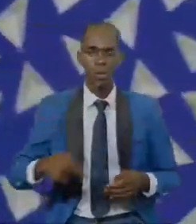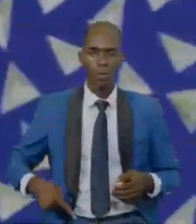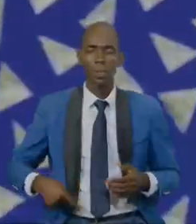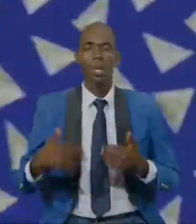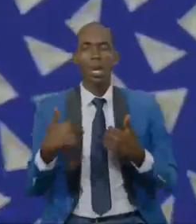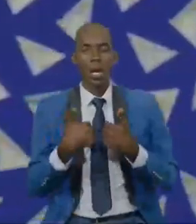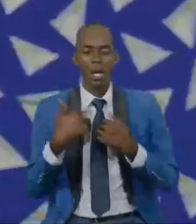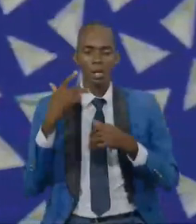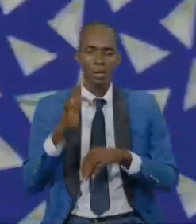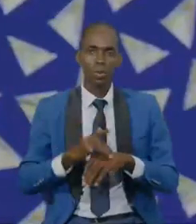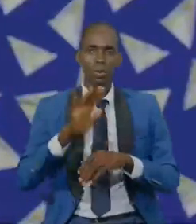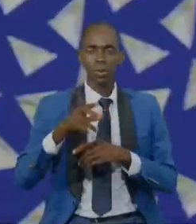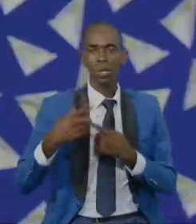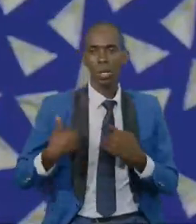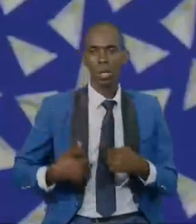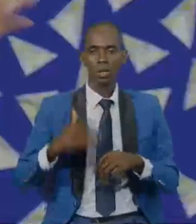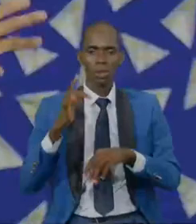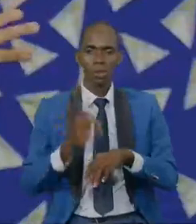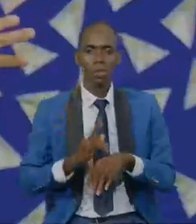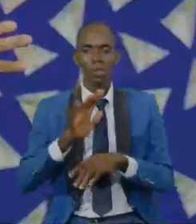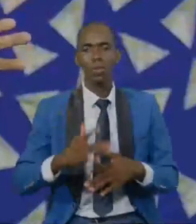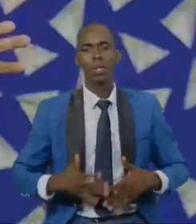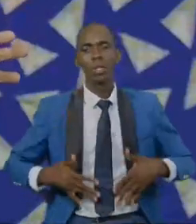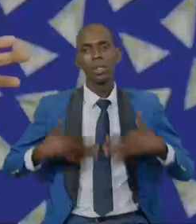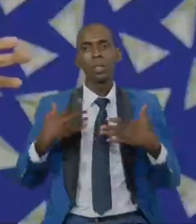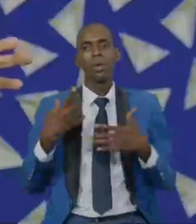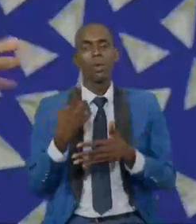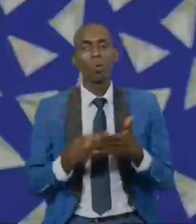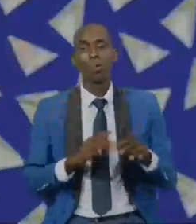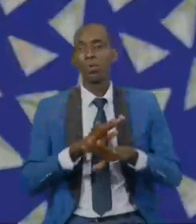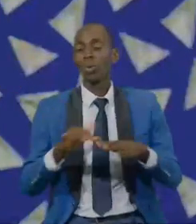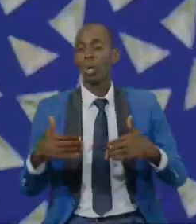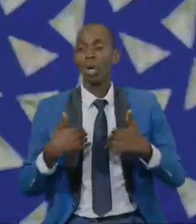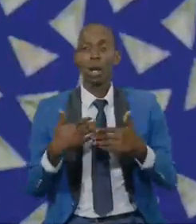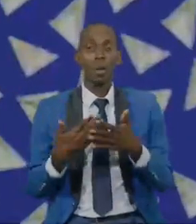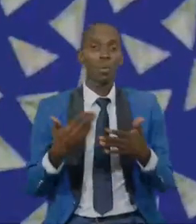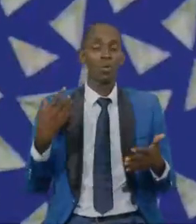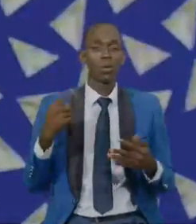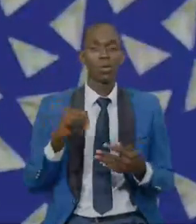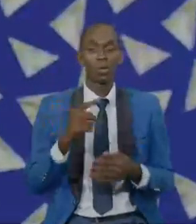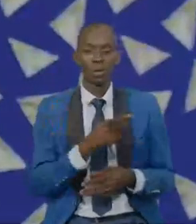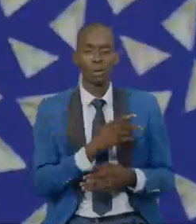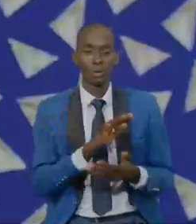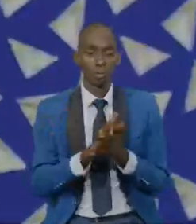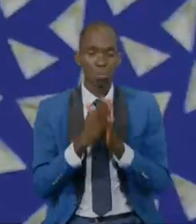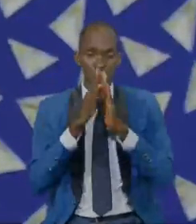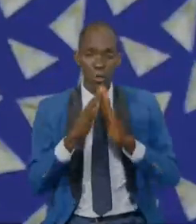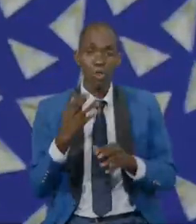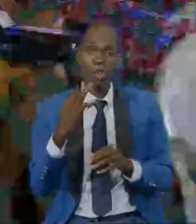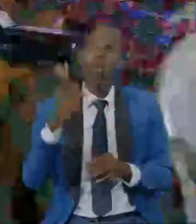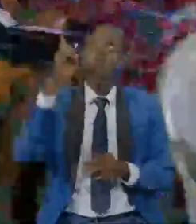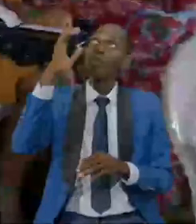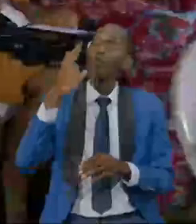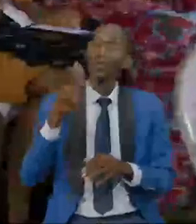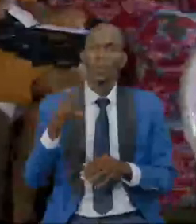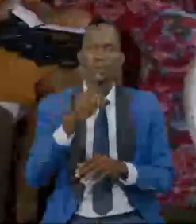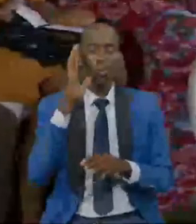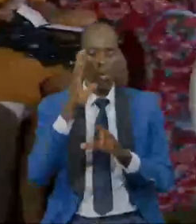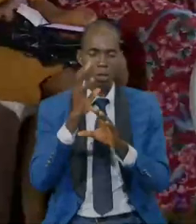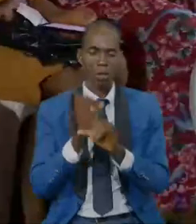your heart. Has touched your life, what you didn't have before, the peace of God, you will have. Tu sauras